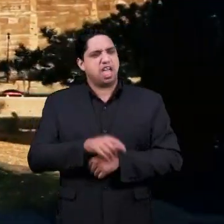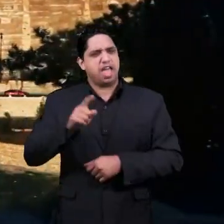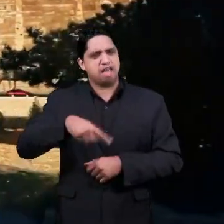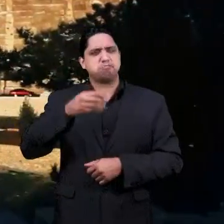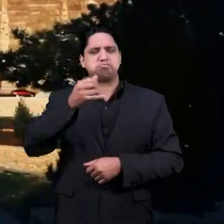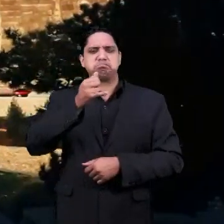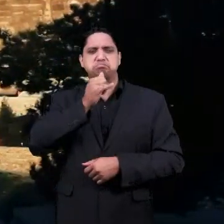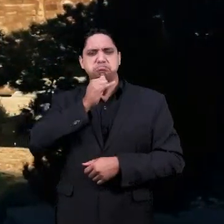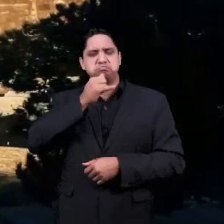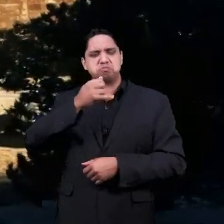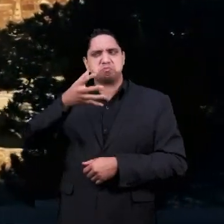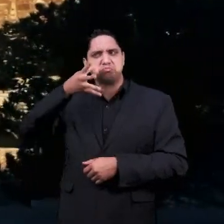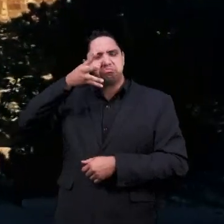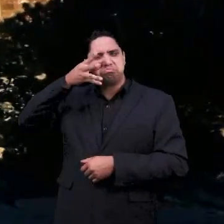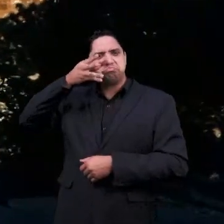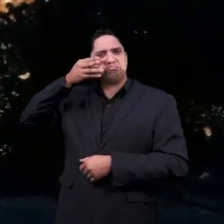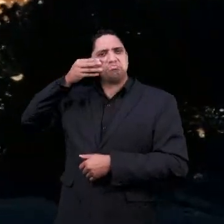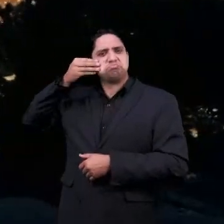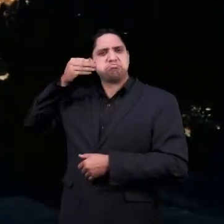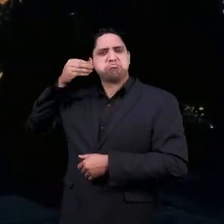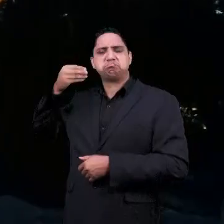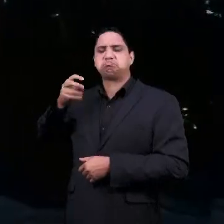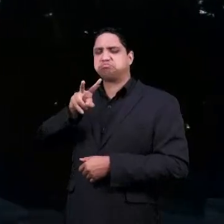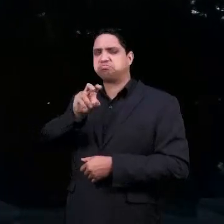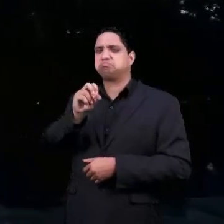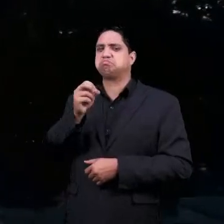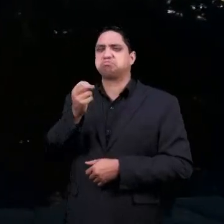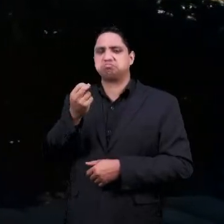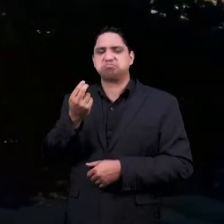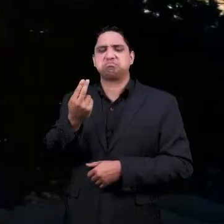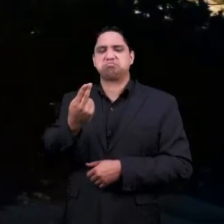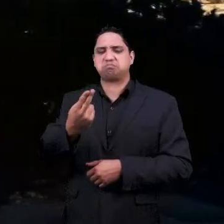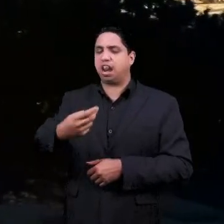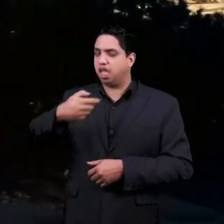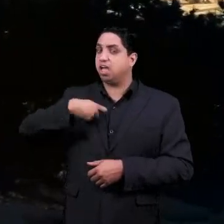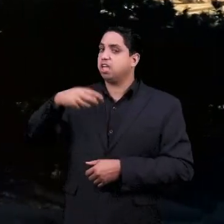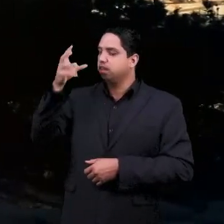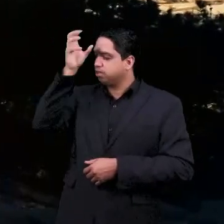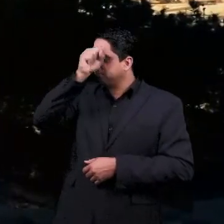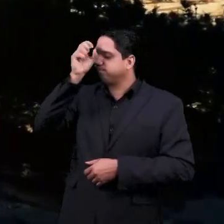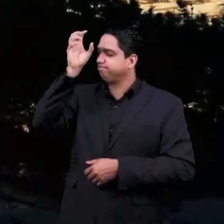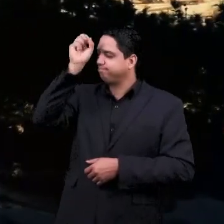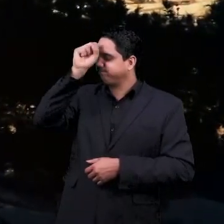веры. Они пример для меня, настоящий урок.